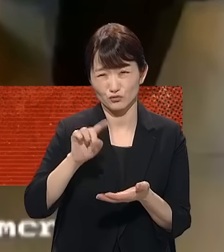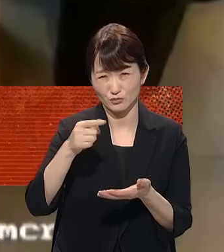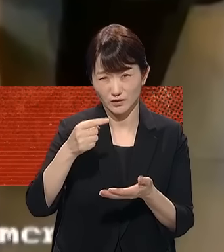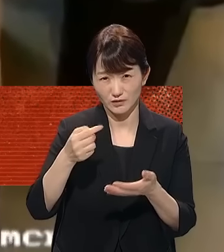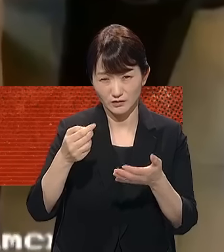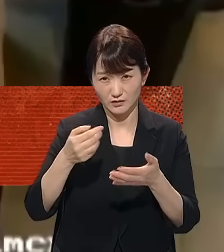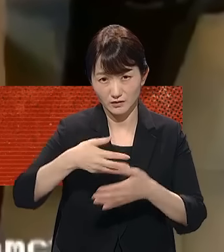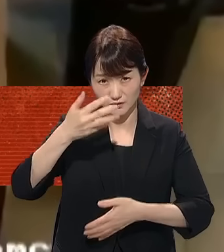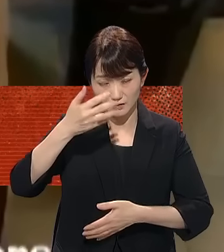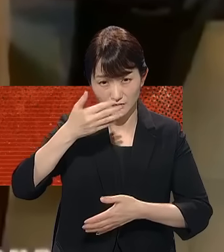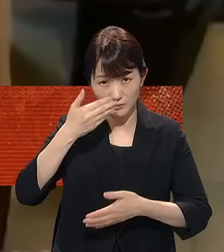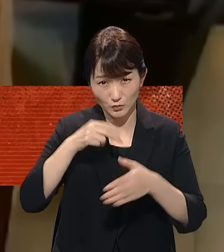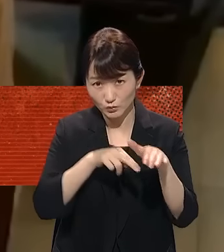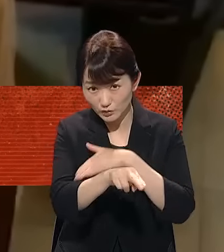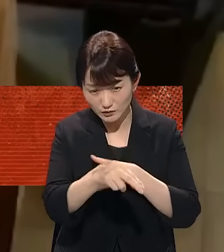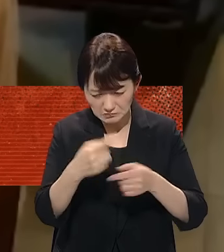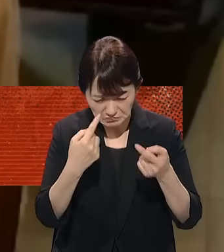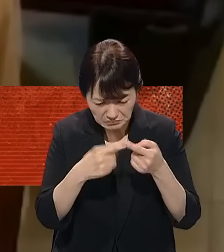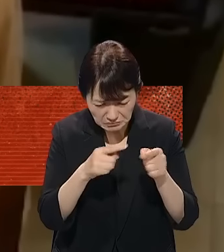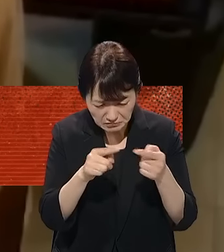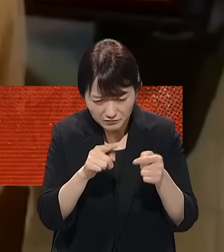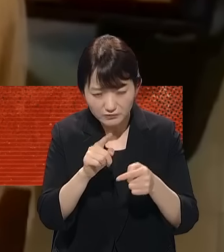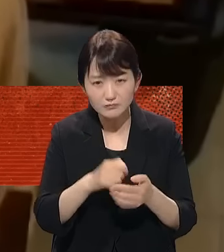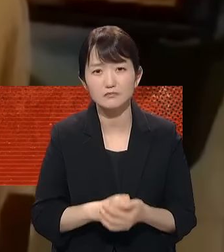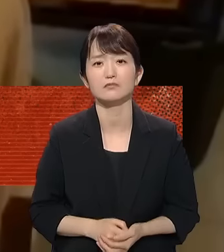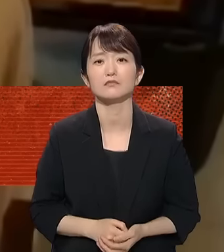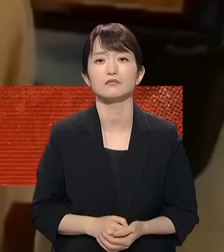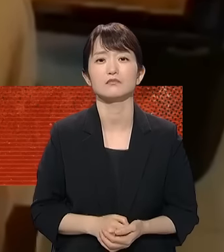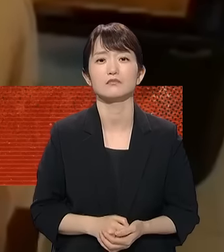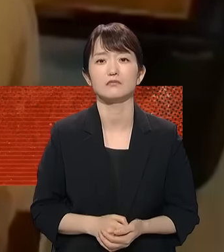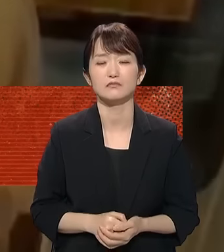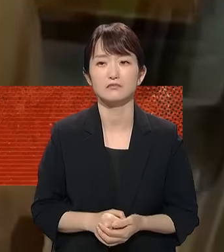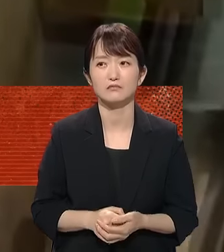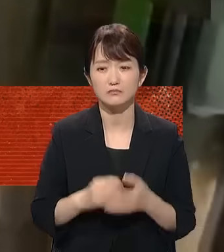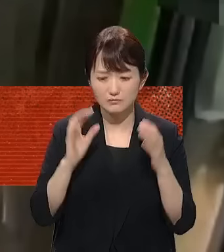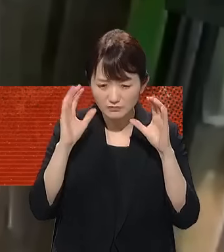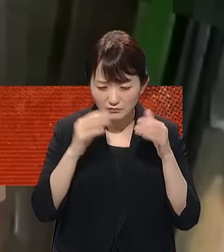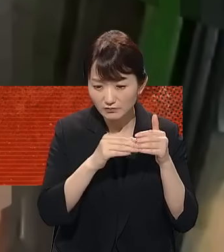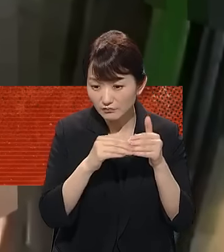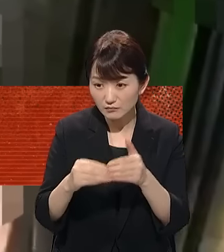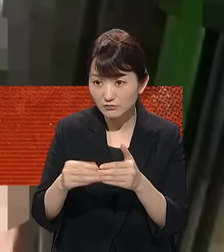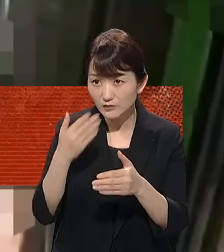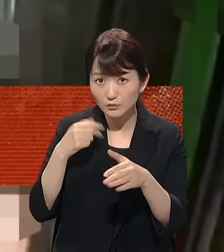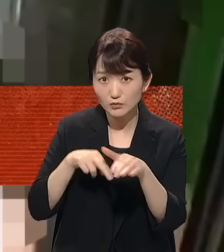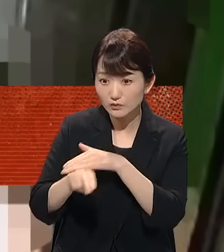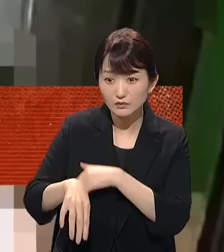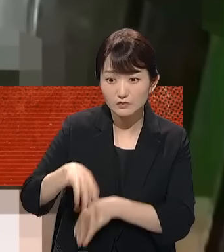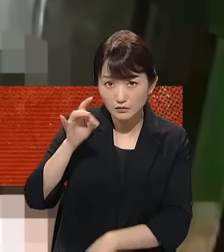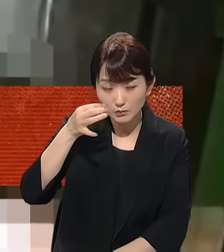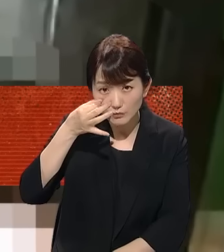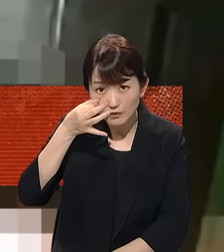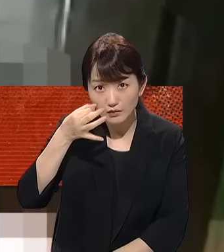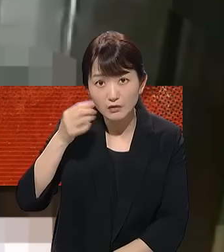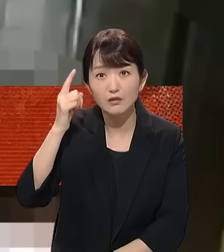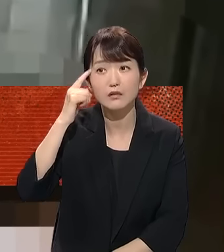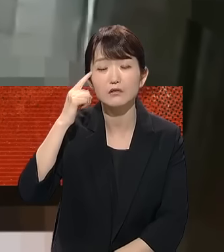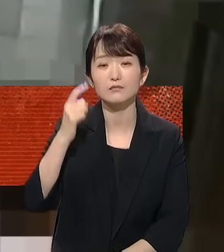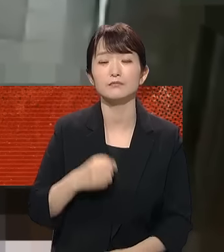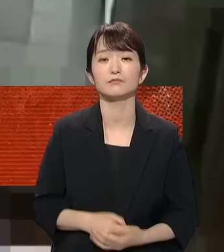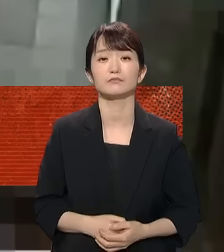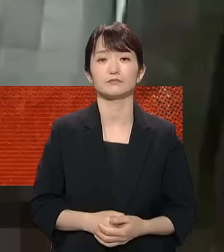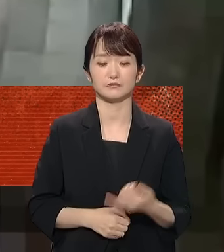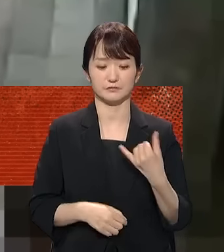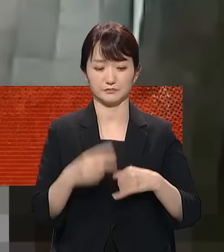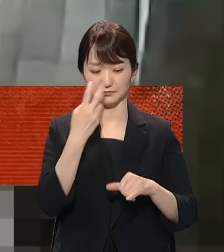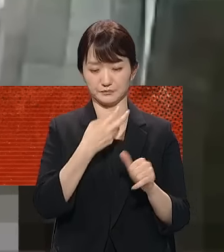영상을 분석했지만 가지야 아이들이 있을 때 먹튀한 사람 저 정말 처음 봤습니다 왜 그러냐면 아이들